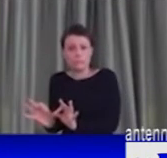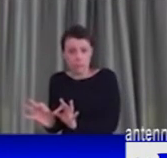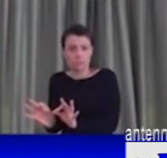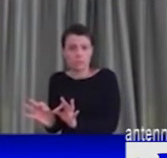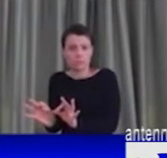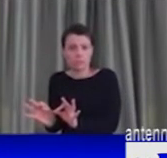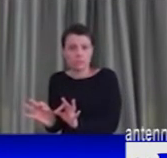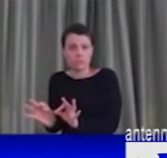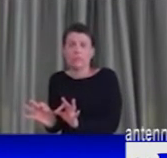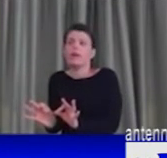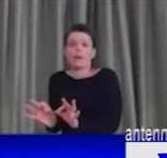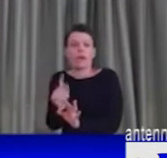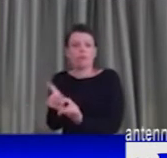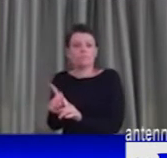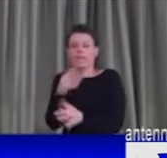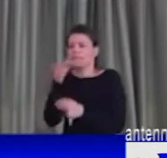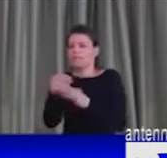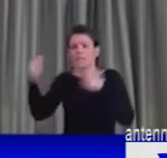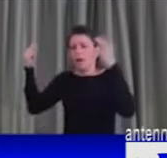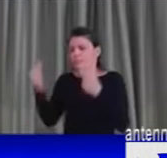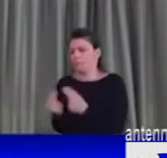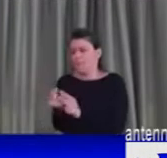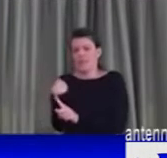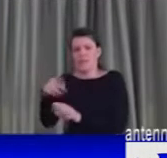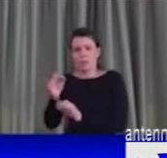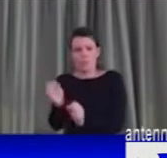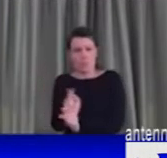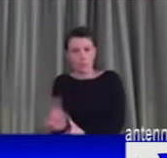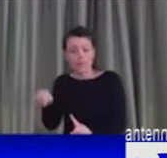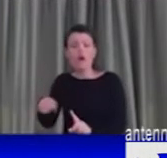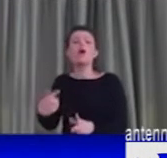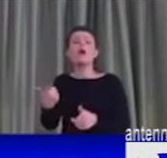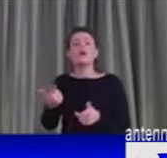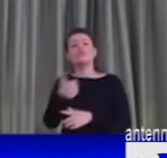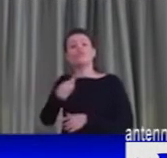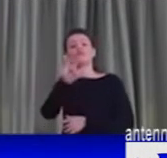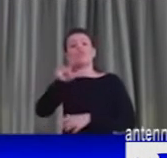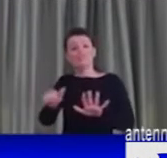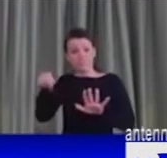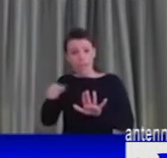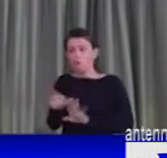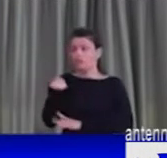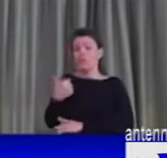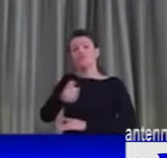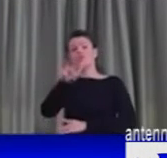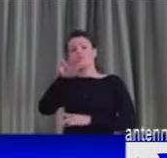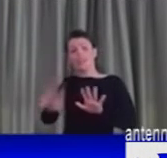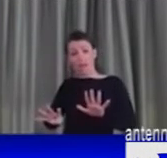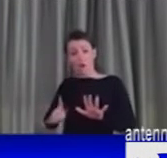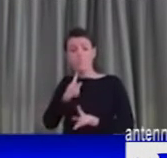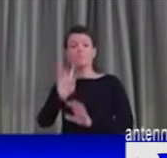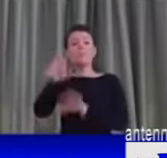per essere catalogati nel giorno di ieri, siamo a più 336, eravamo a 139, il dato Brescia